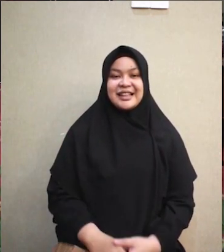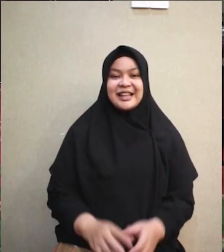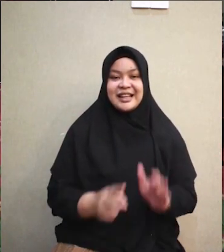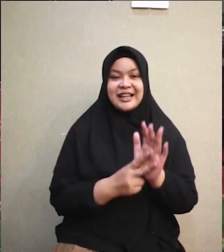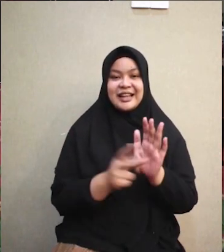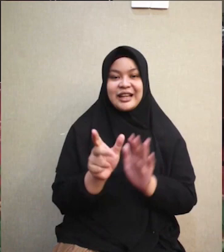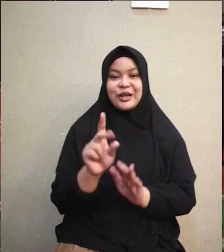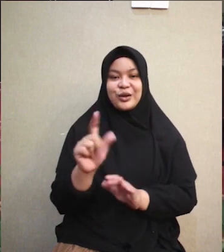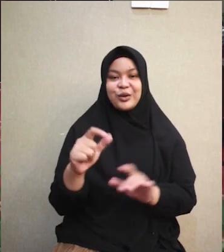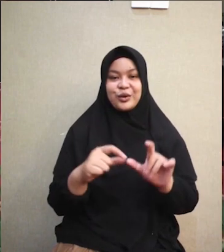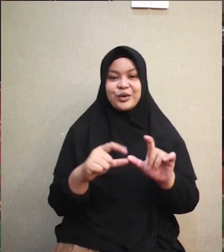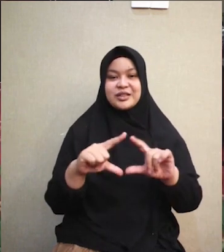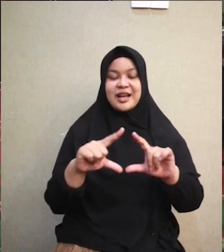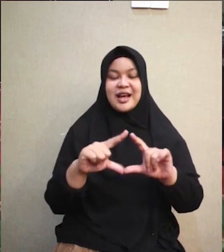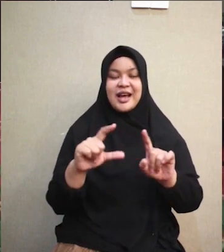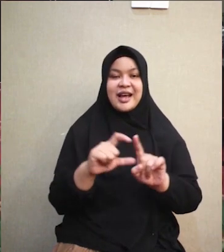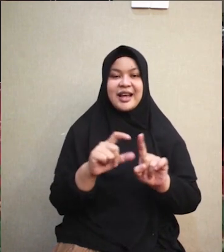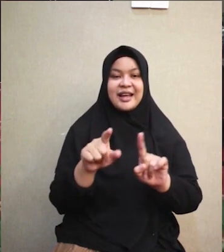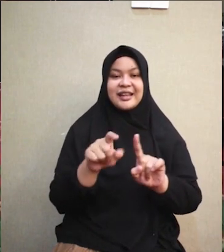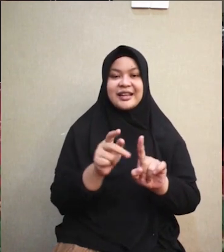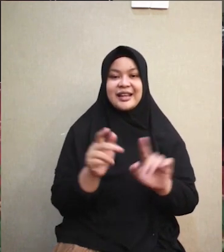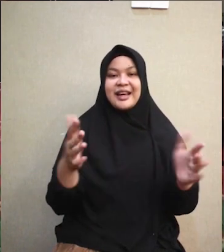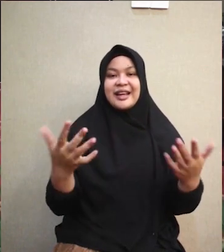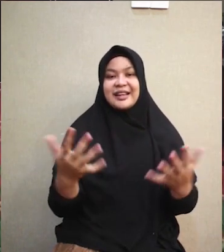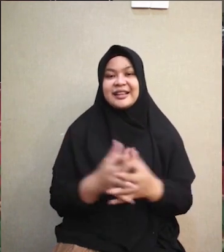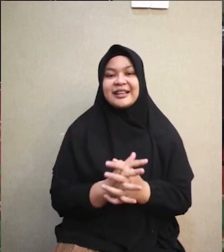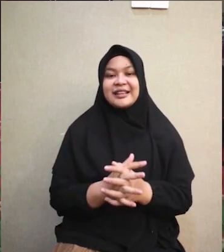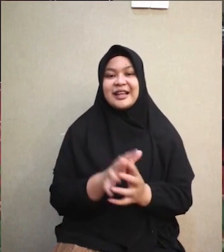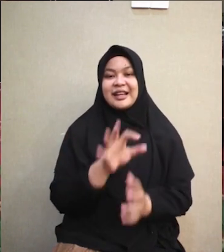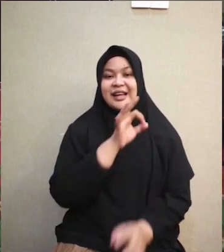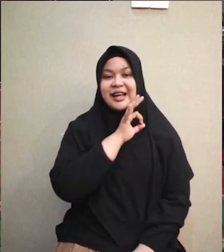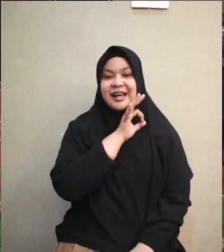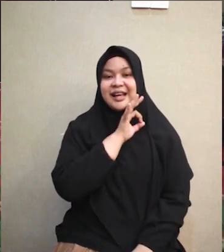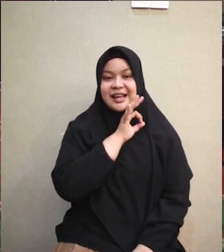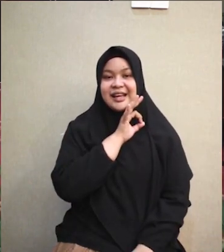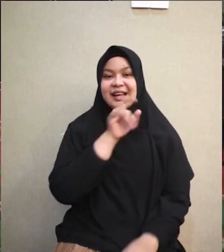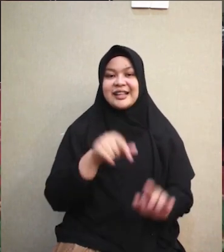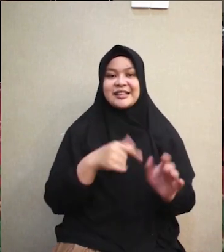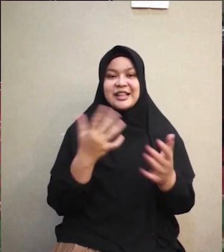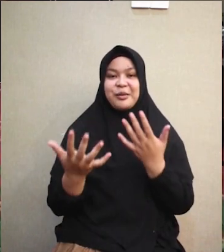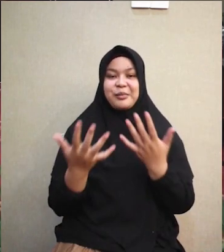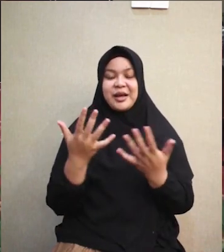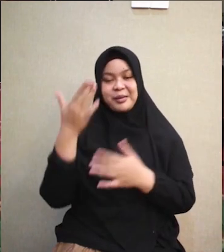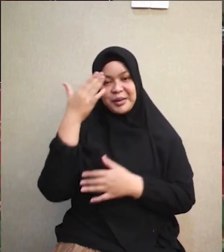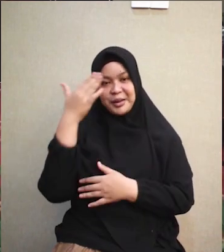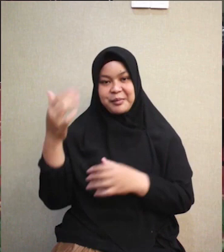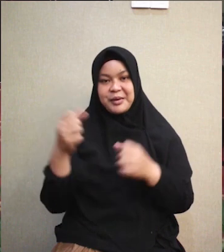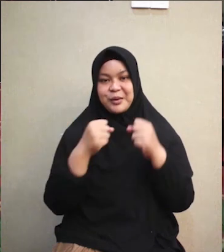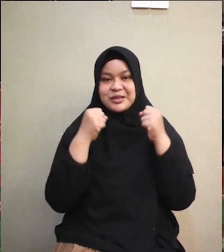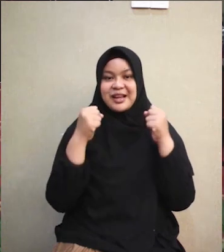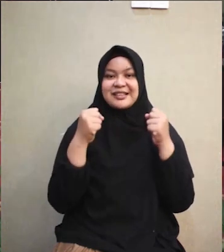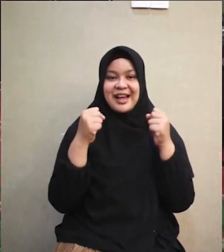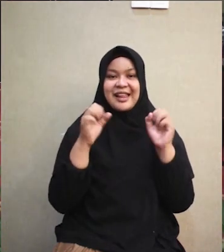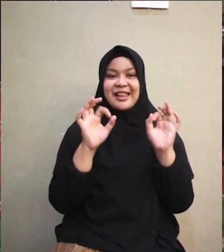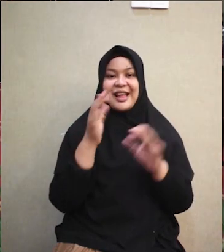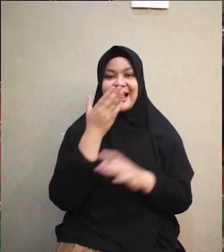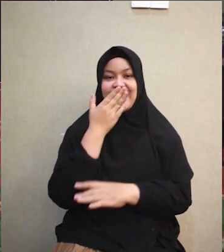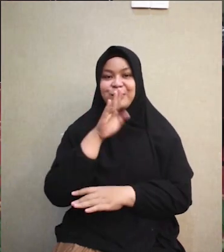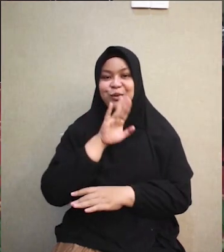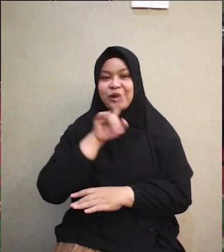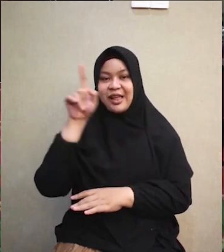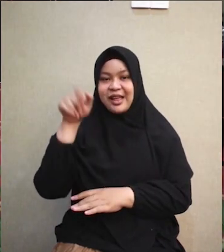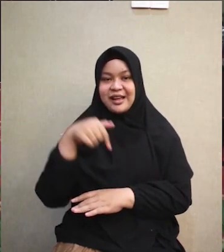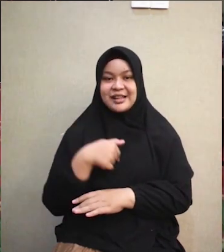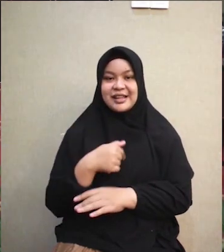dari Sabda Mbak Nurul apa kabar Alhamdulillah Lalu ada